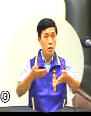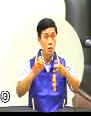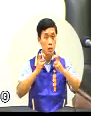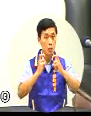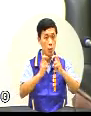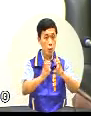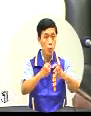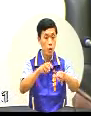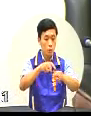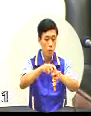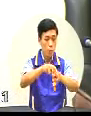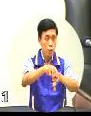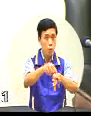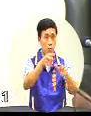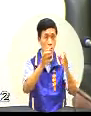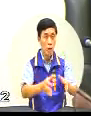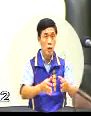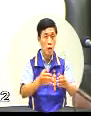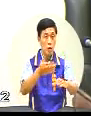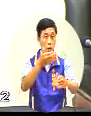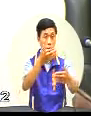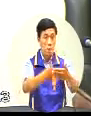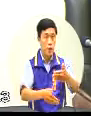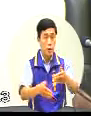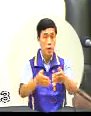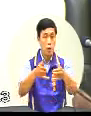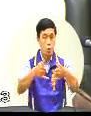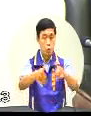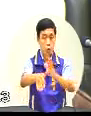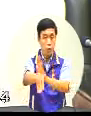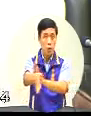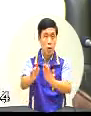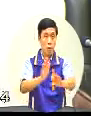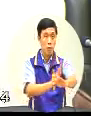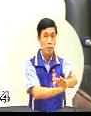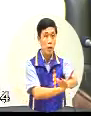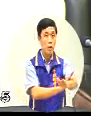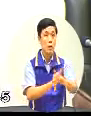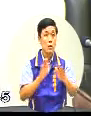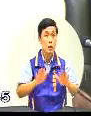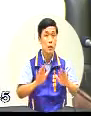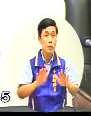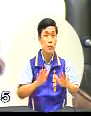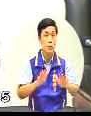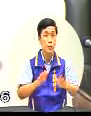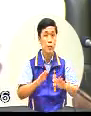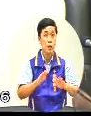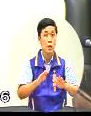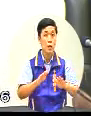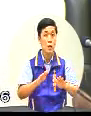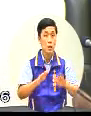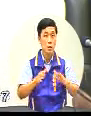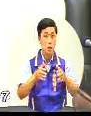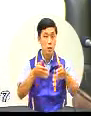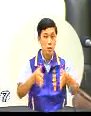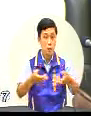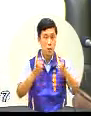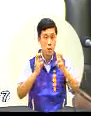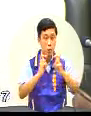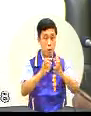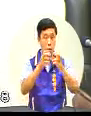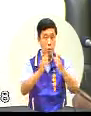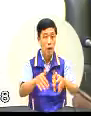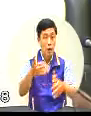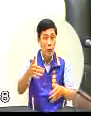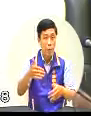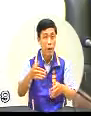之后，留下的两边势必我们已经可以想象出来，以目前没有占用的以及没有设轻轨的情况下，就已经